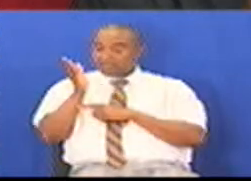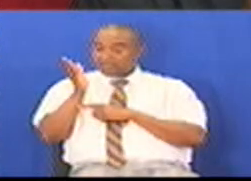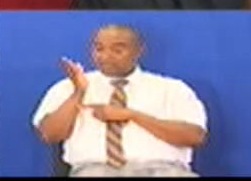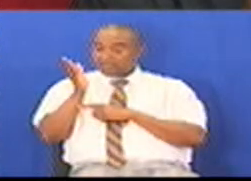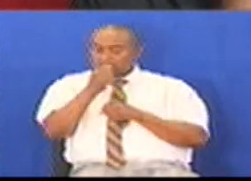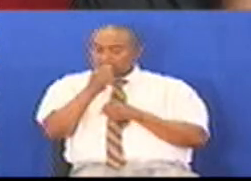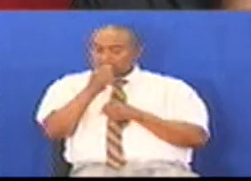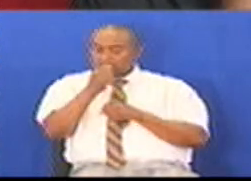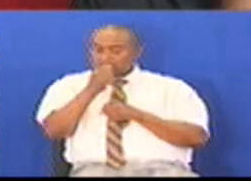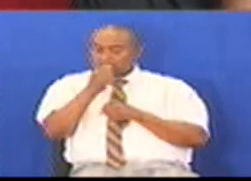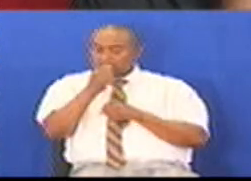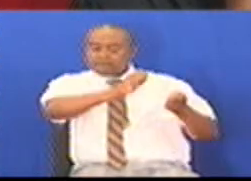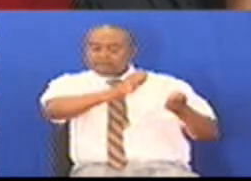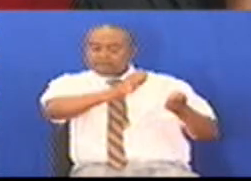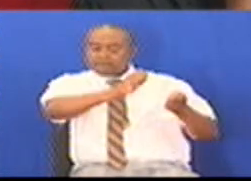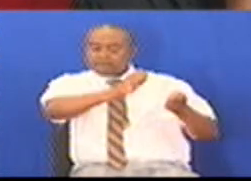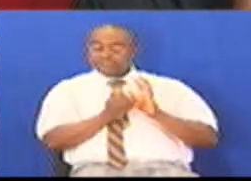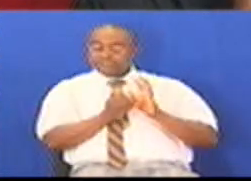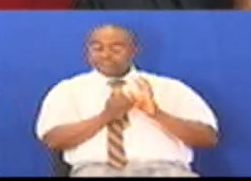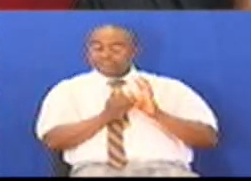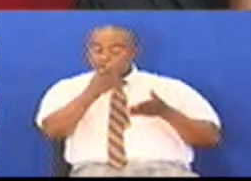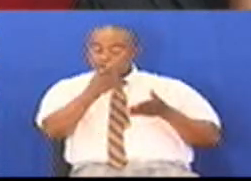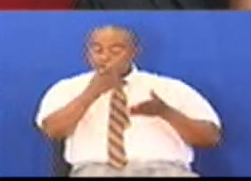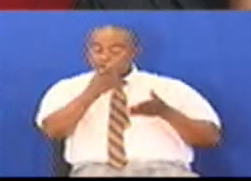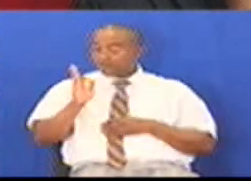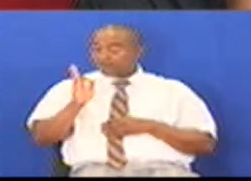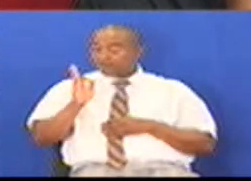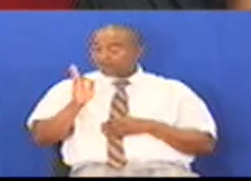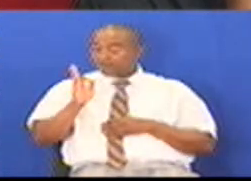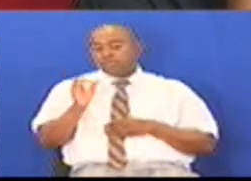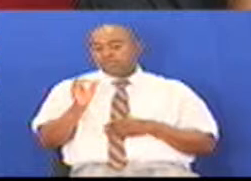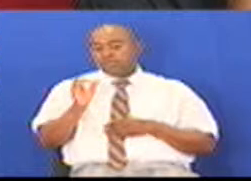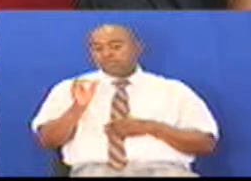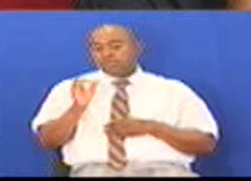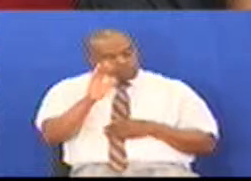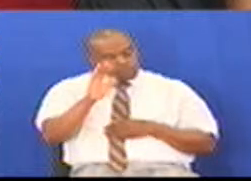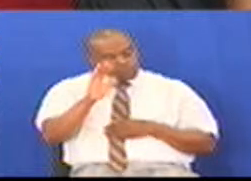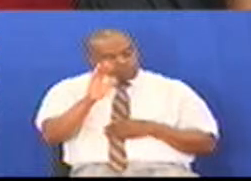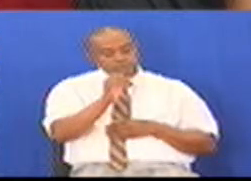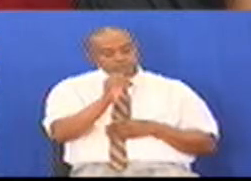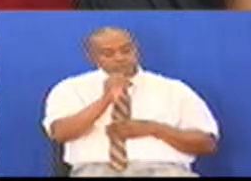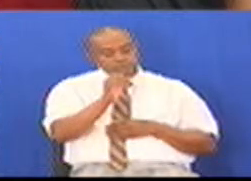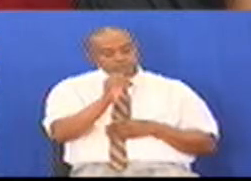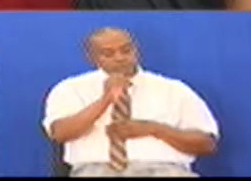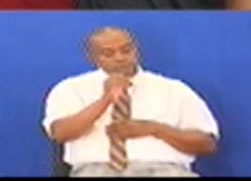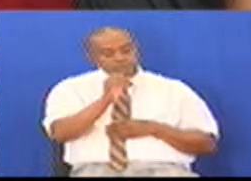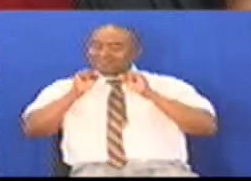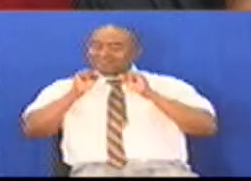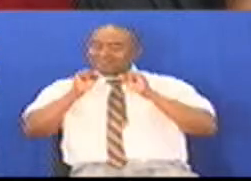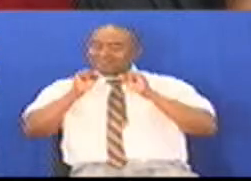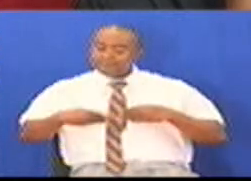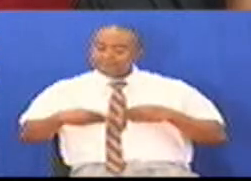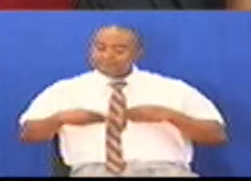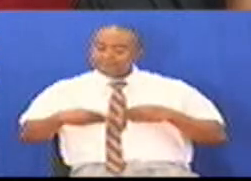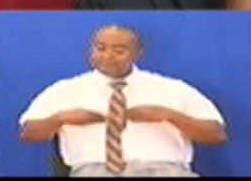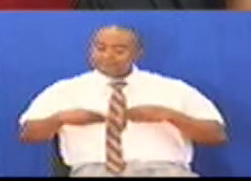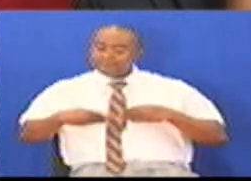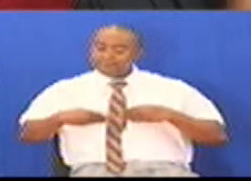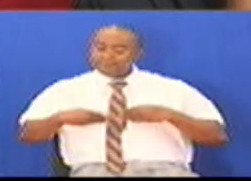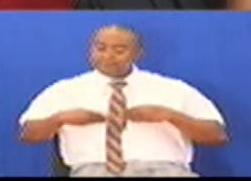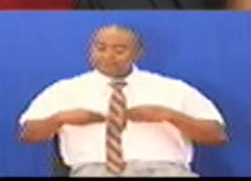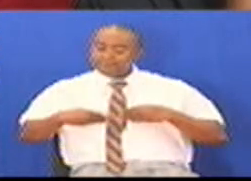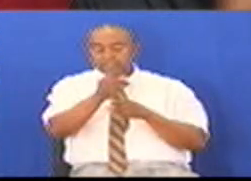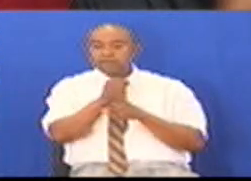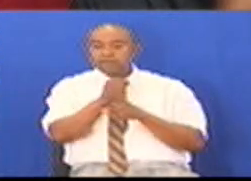za mabadiliko ya sheria ya forodha ya mwaka 2004 yawe yanawasilishwa kwa kamati ya bajeti kwa niaba ya